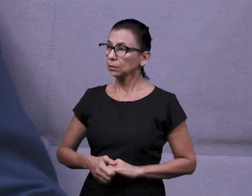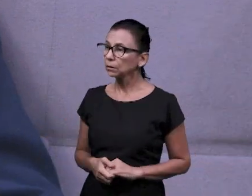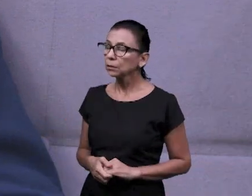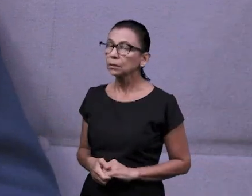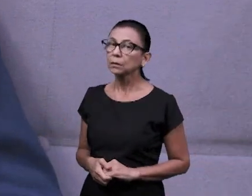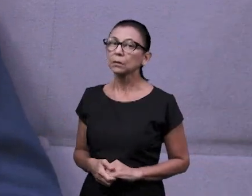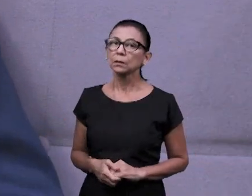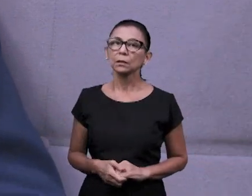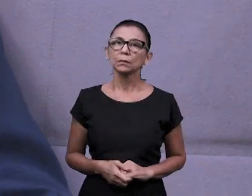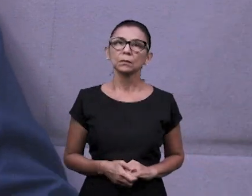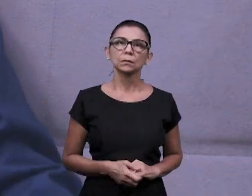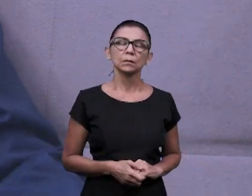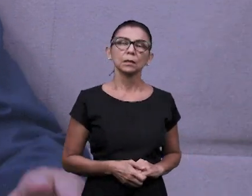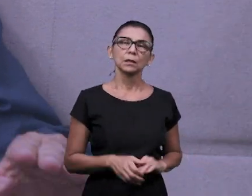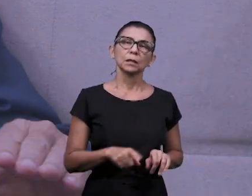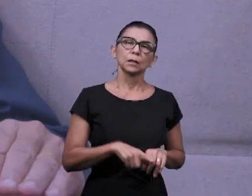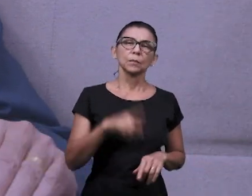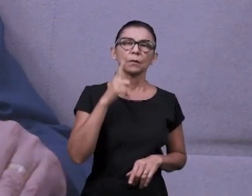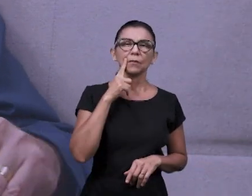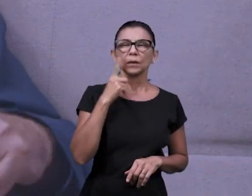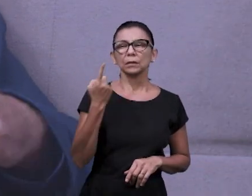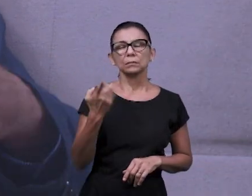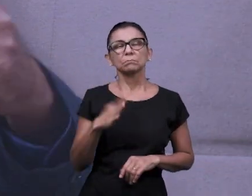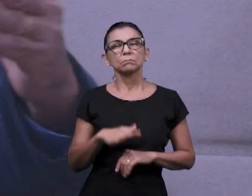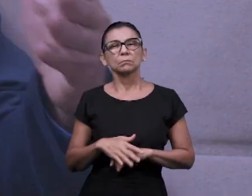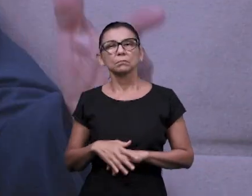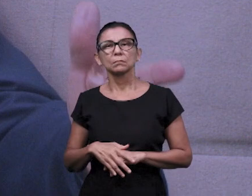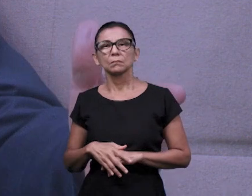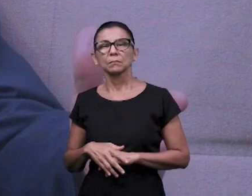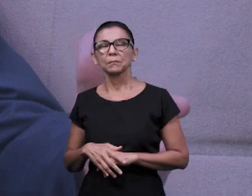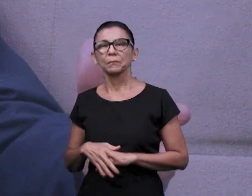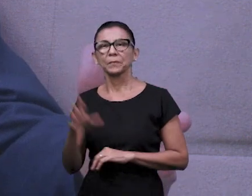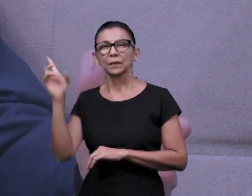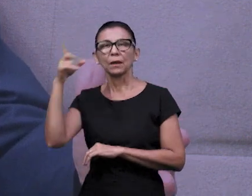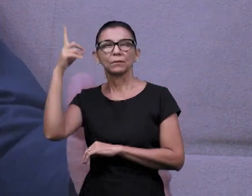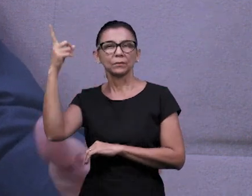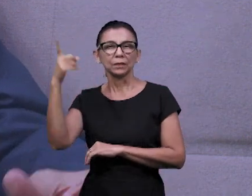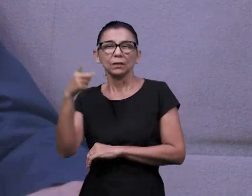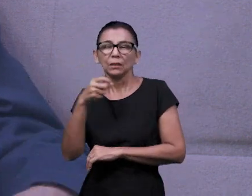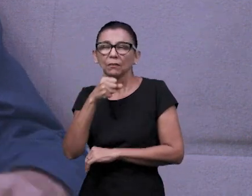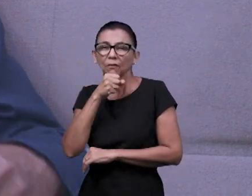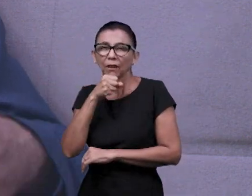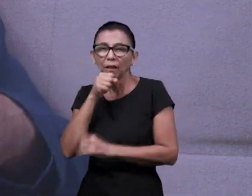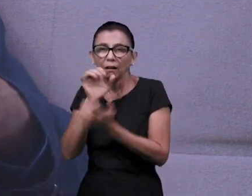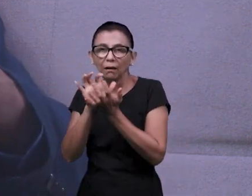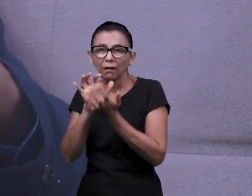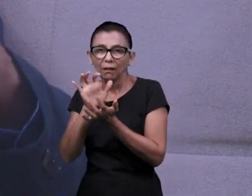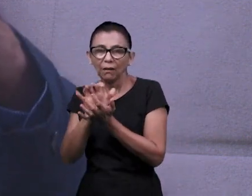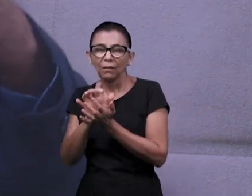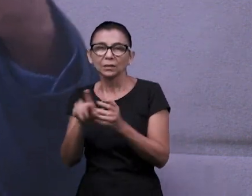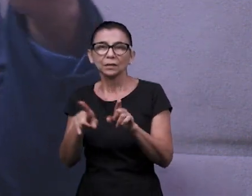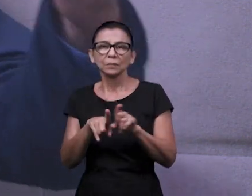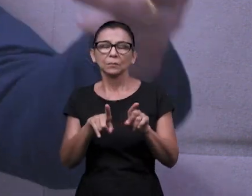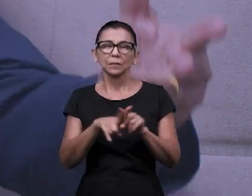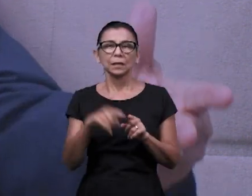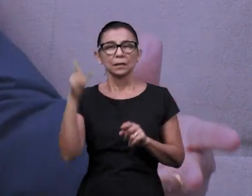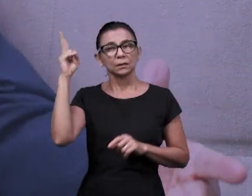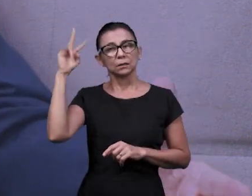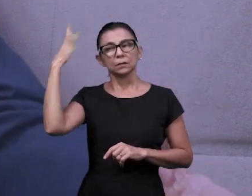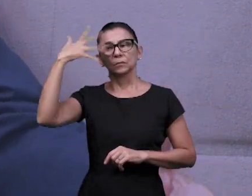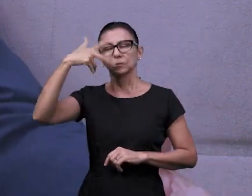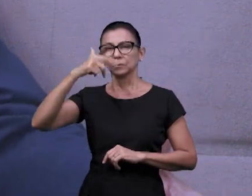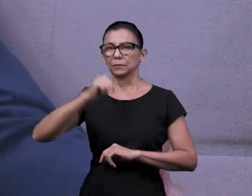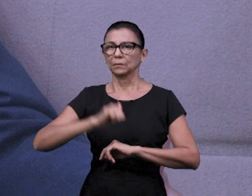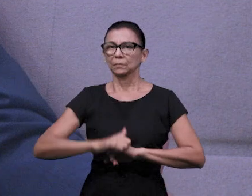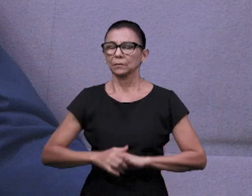Abizak, la Sunamite, tout cela. Même pour par l'aspect historique, il est